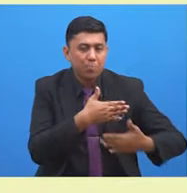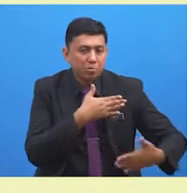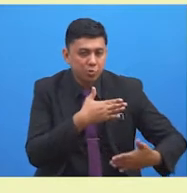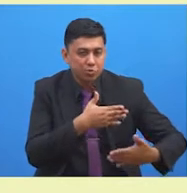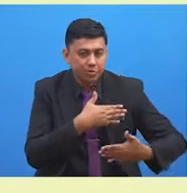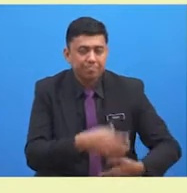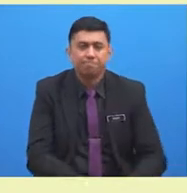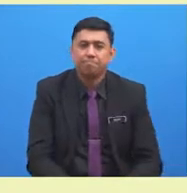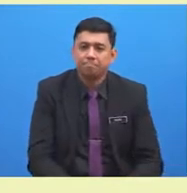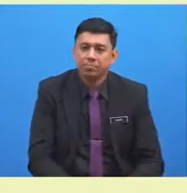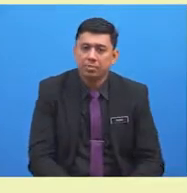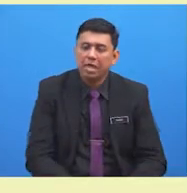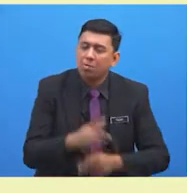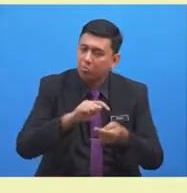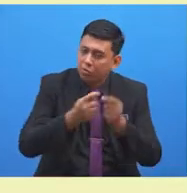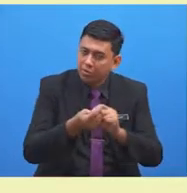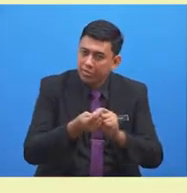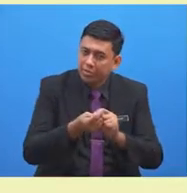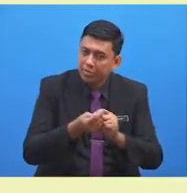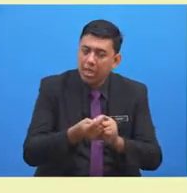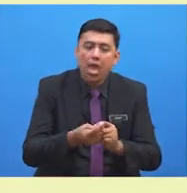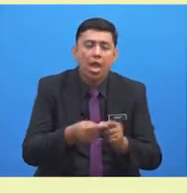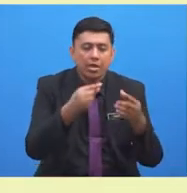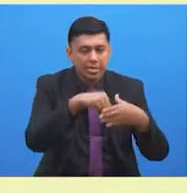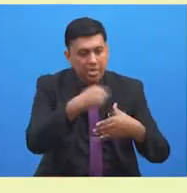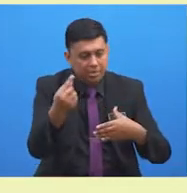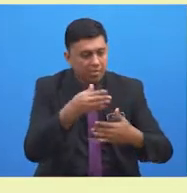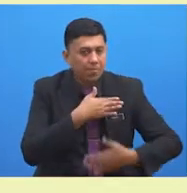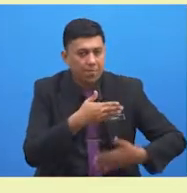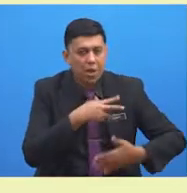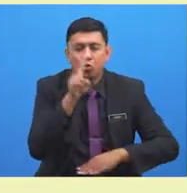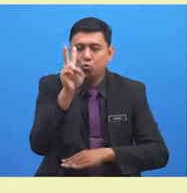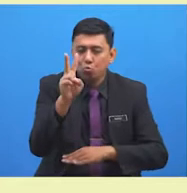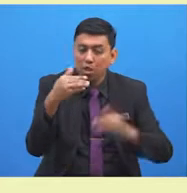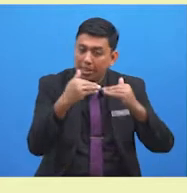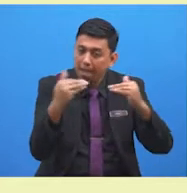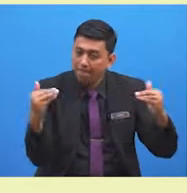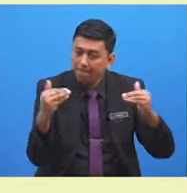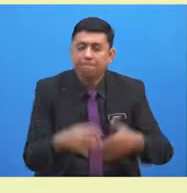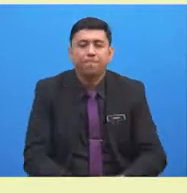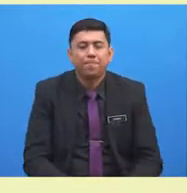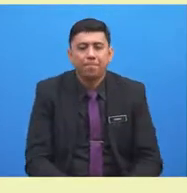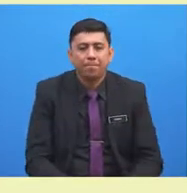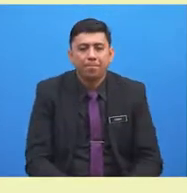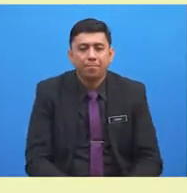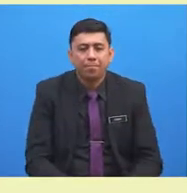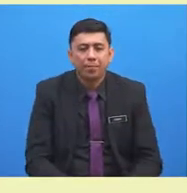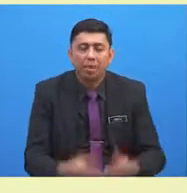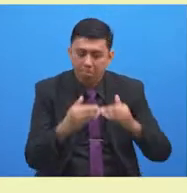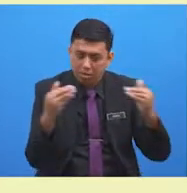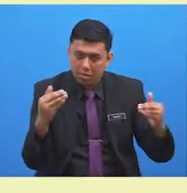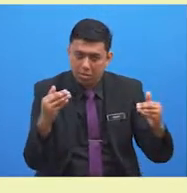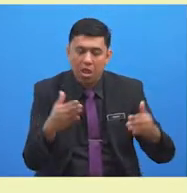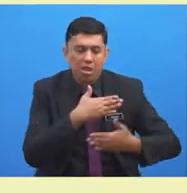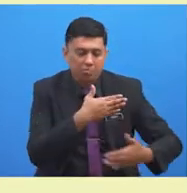Proses pertukaran gas respiratory terbahagi kepada dua fasa, iaitu fasa respirasi luaran